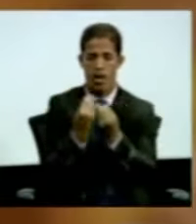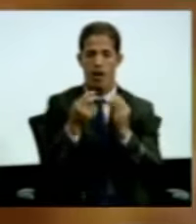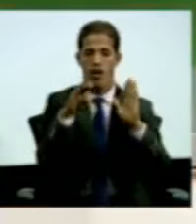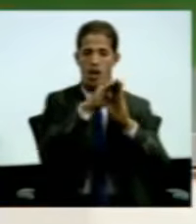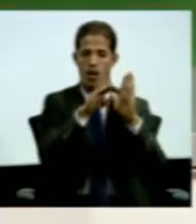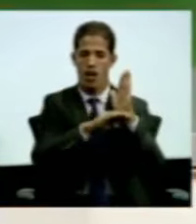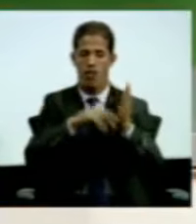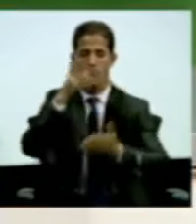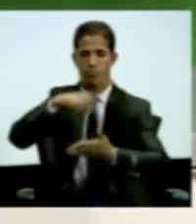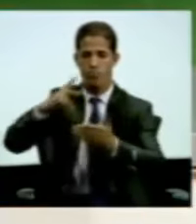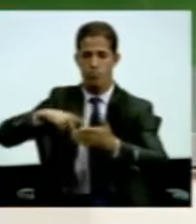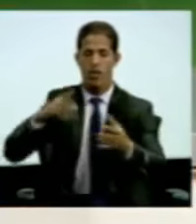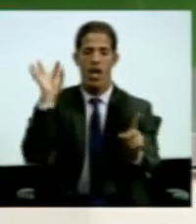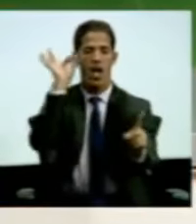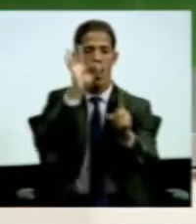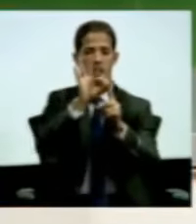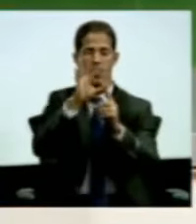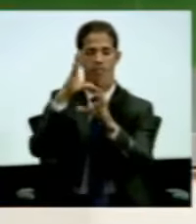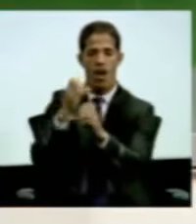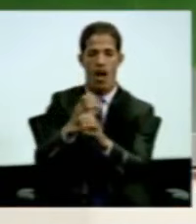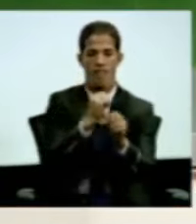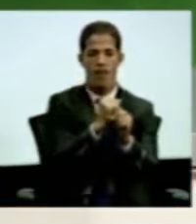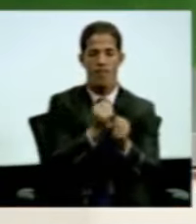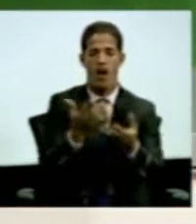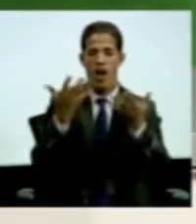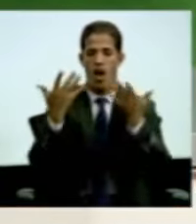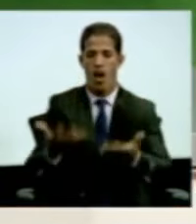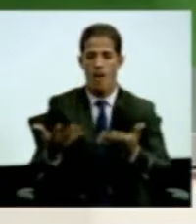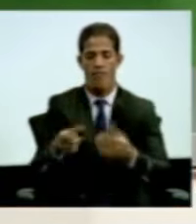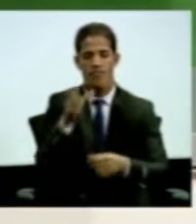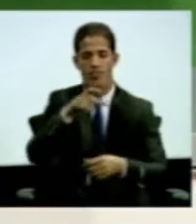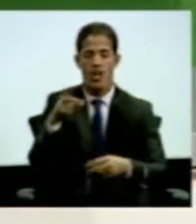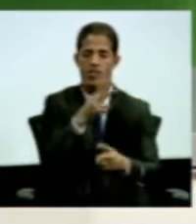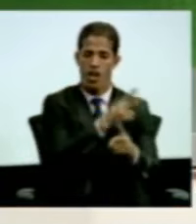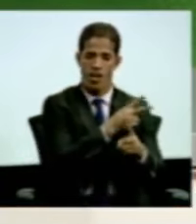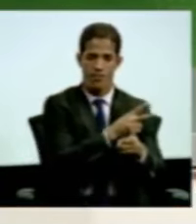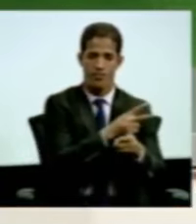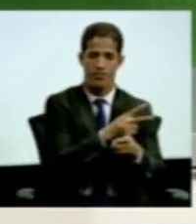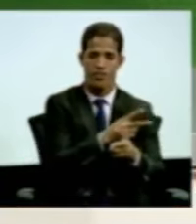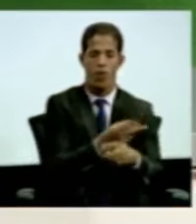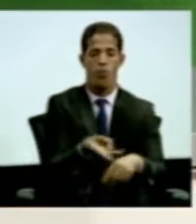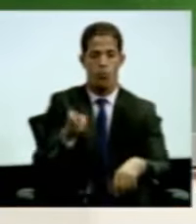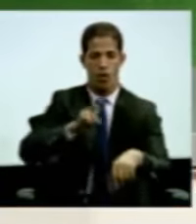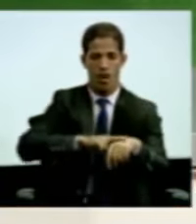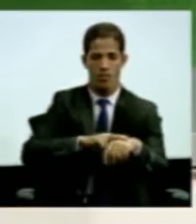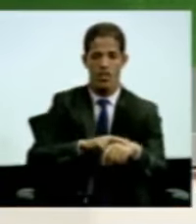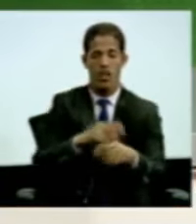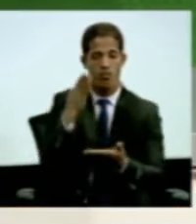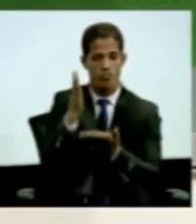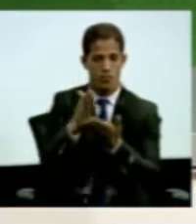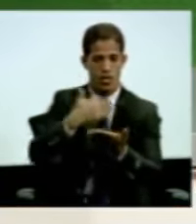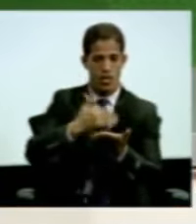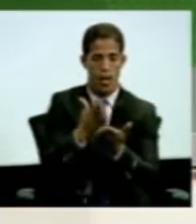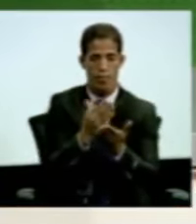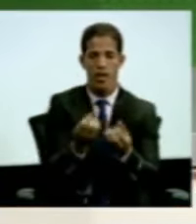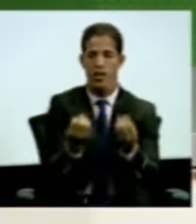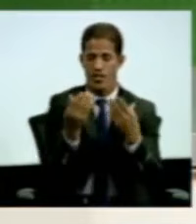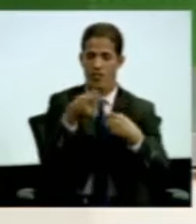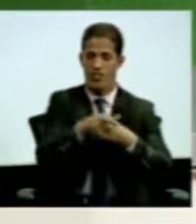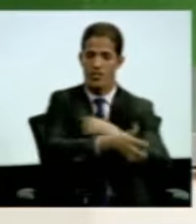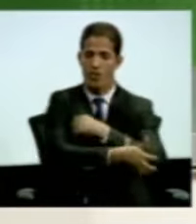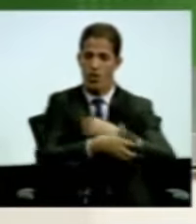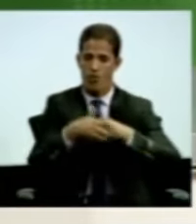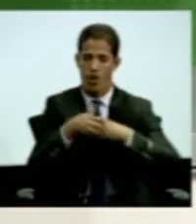المرافقه الهادفه الى تخفيف المعاناه الناجمه عن الحجر الصحي عن جزء كبير من المواطنين ذوي الدخل المحدود